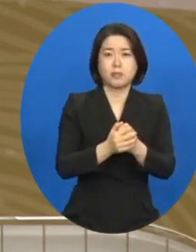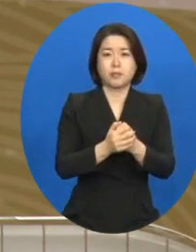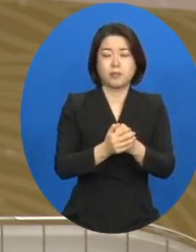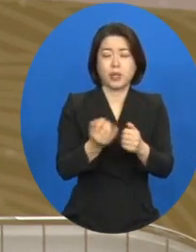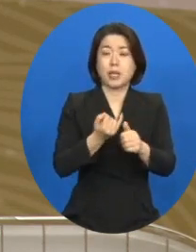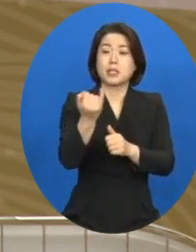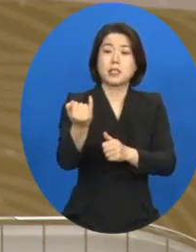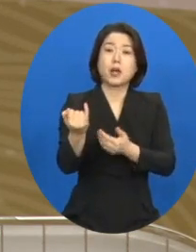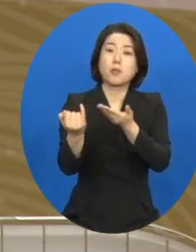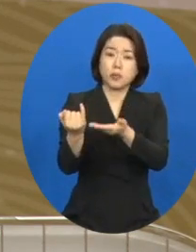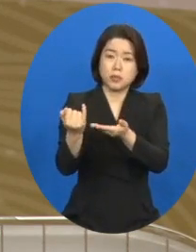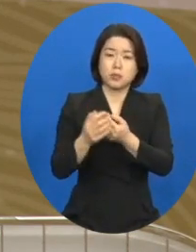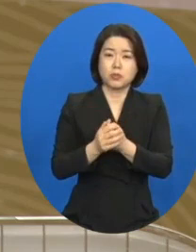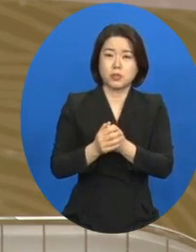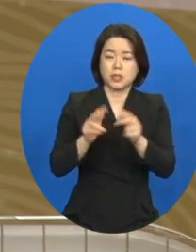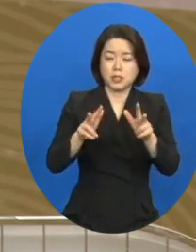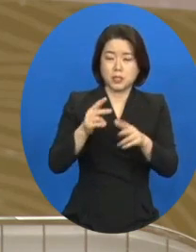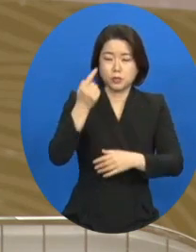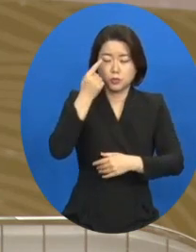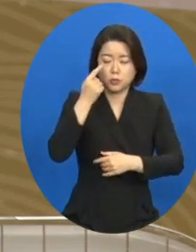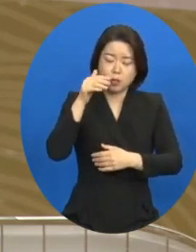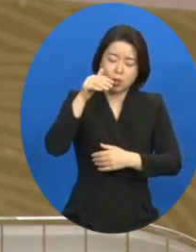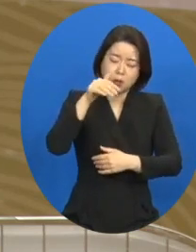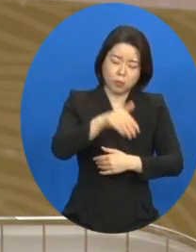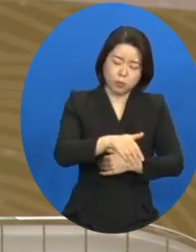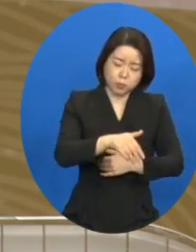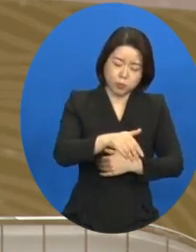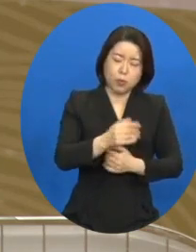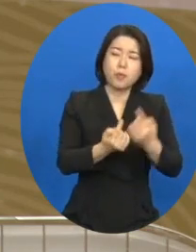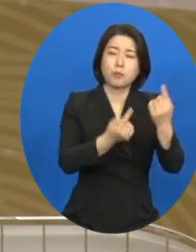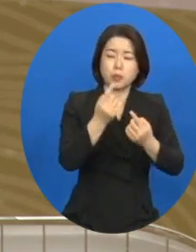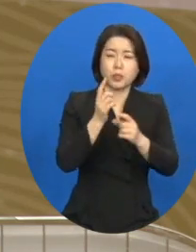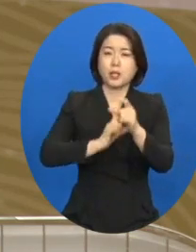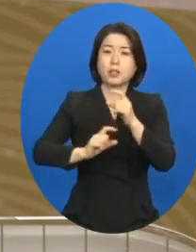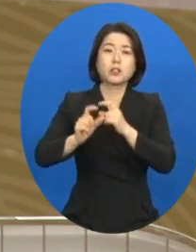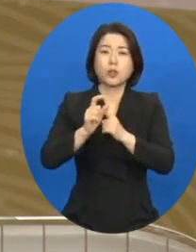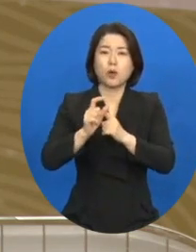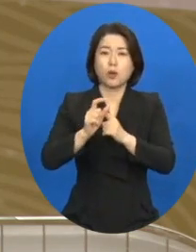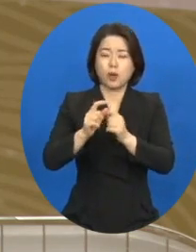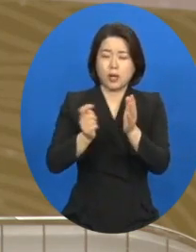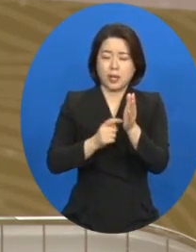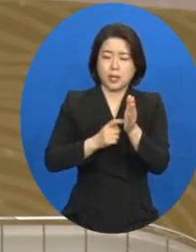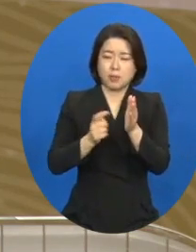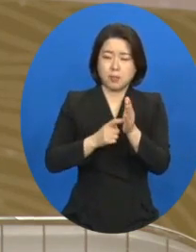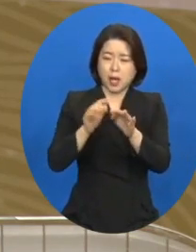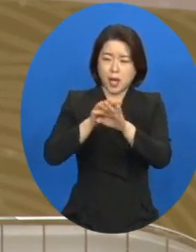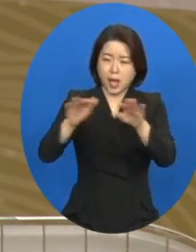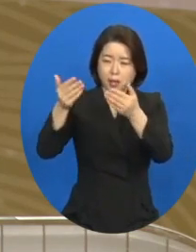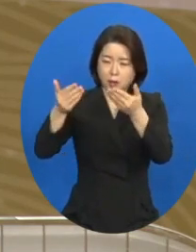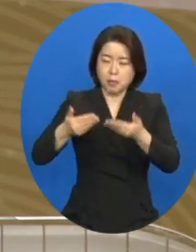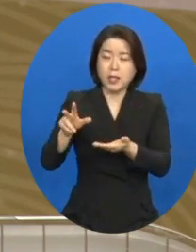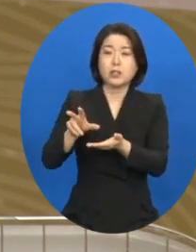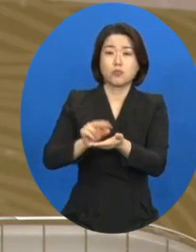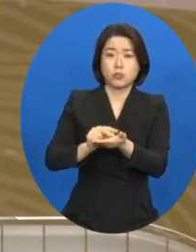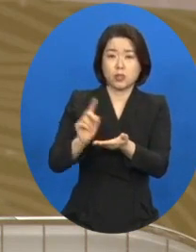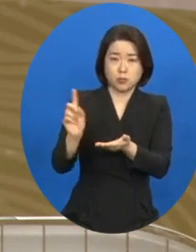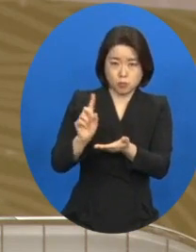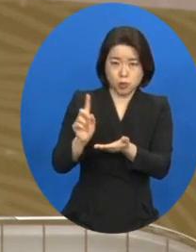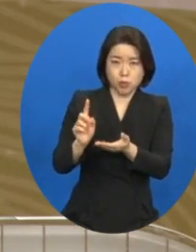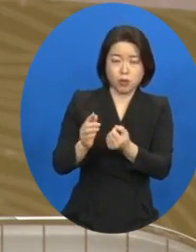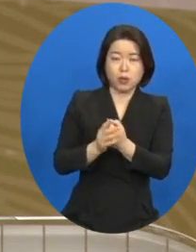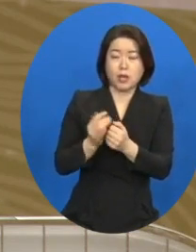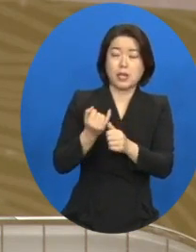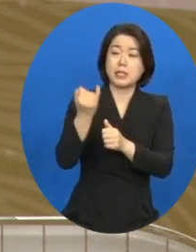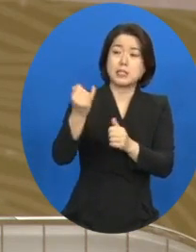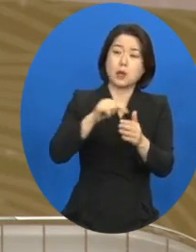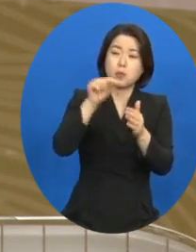사모님에게 있어서 지금 눈의 시력을 다 잃어가는 것보다 더 시급히 해결받을 문제는